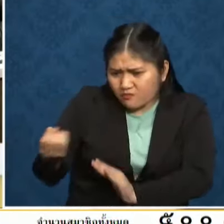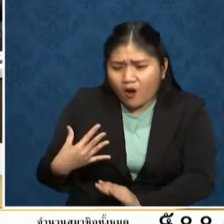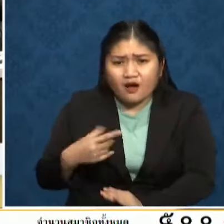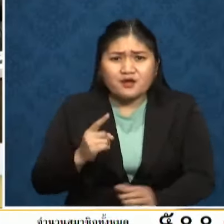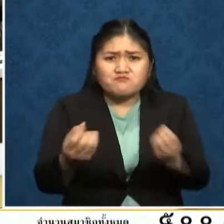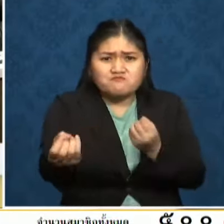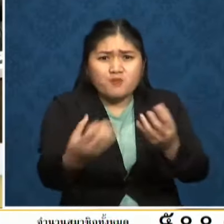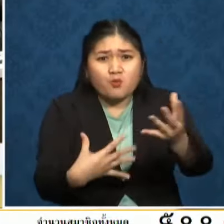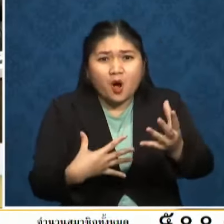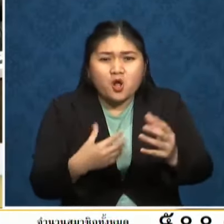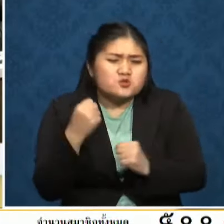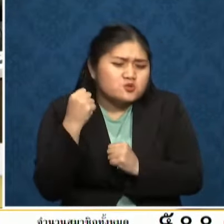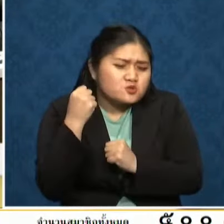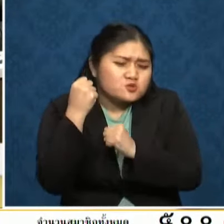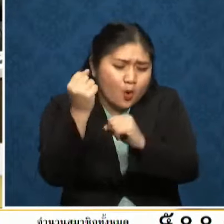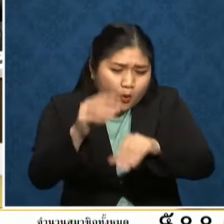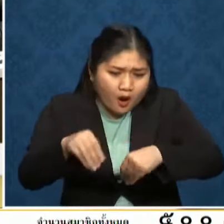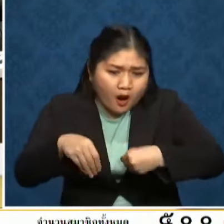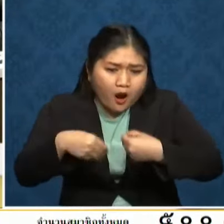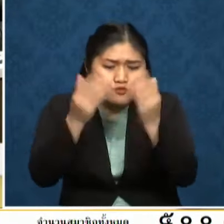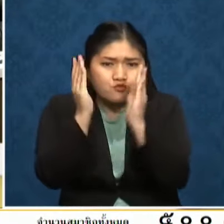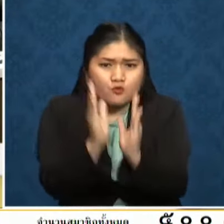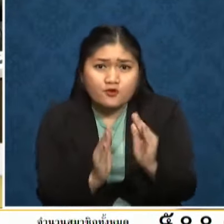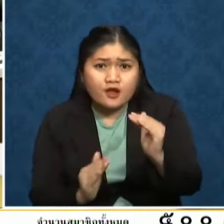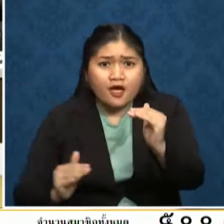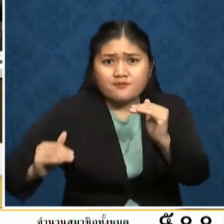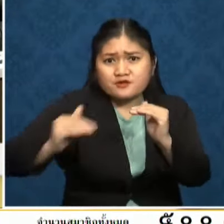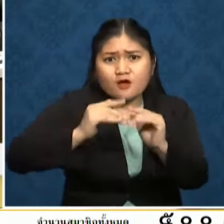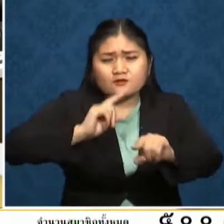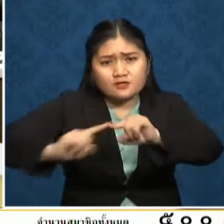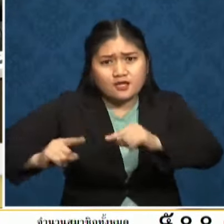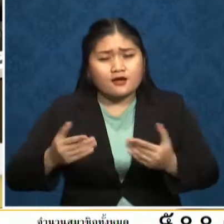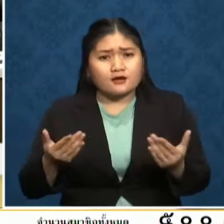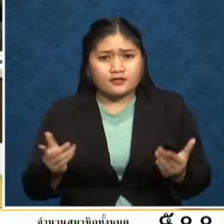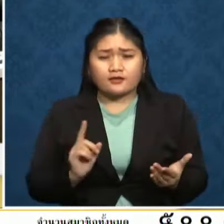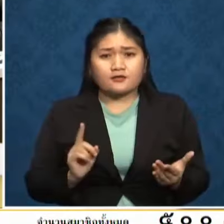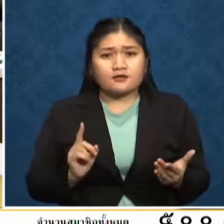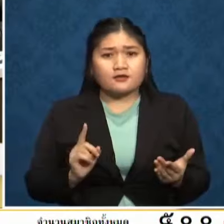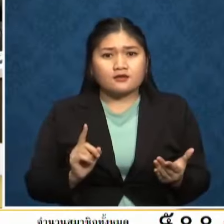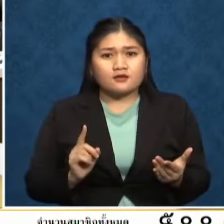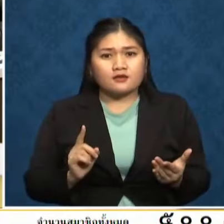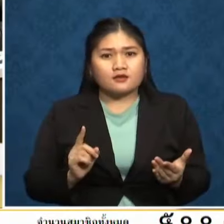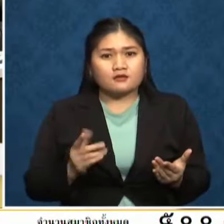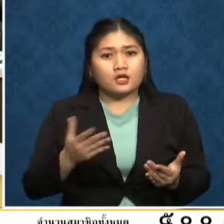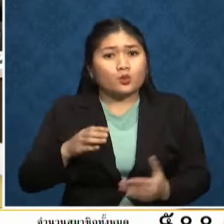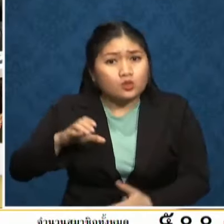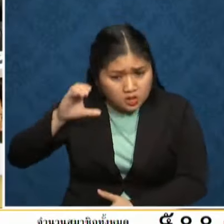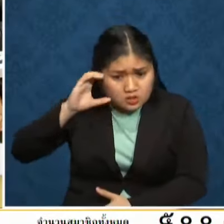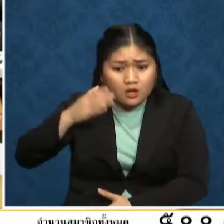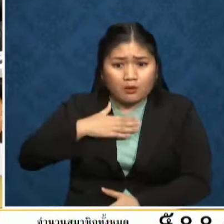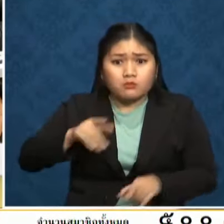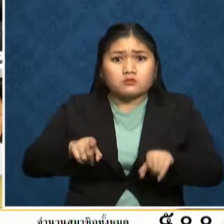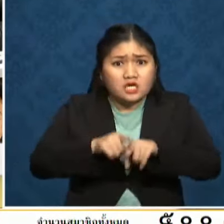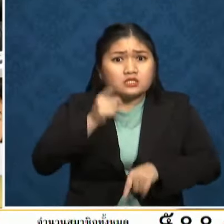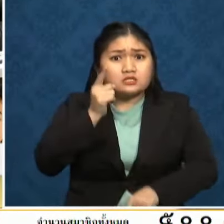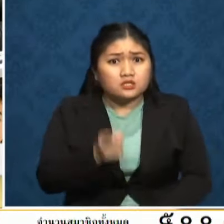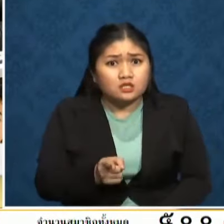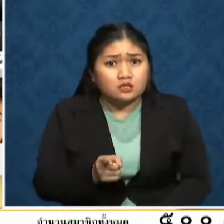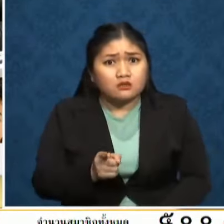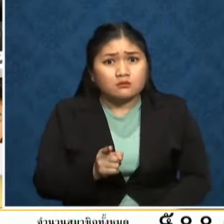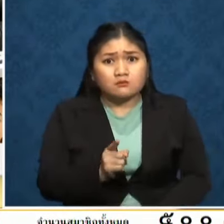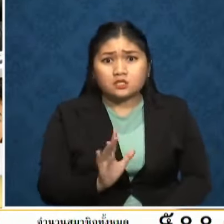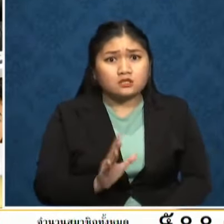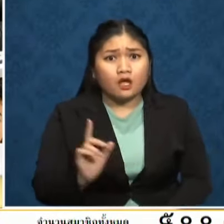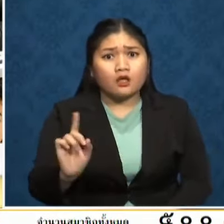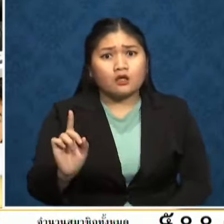ากำลังสู้เพื่อบุคคลผู้มีความหลักหลายทางเพชนั้นท่านเชื่อแบบเยอะกพวกเราจรงหรอไม